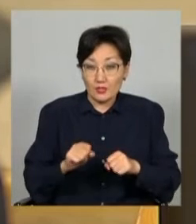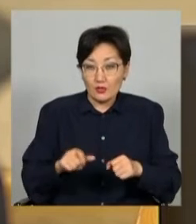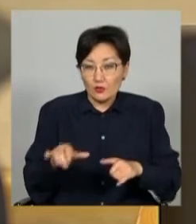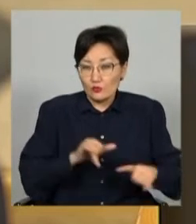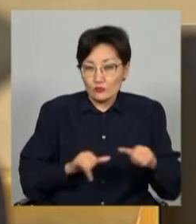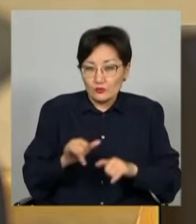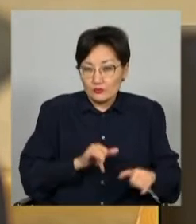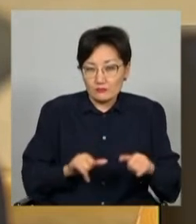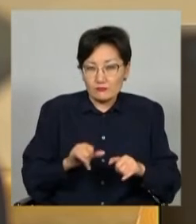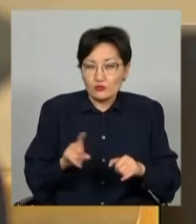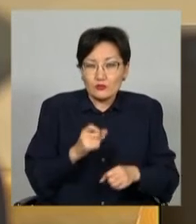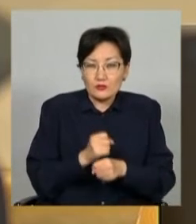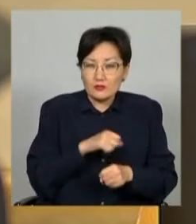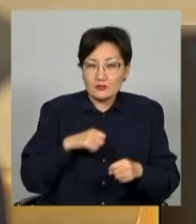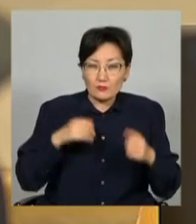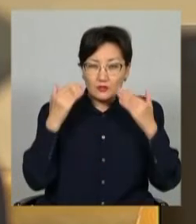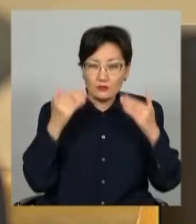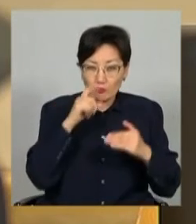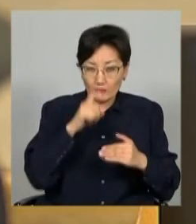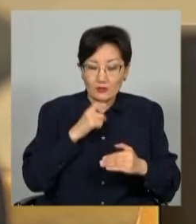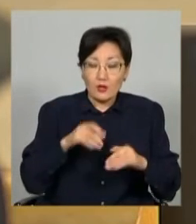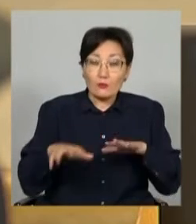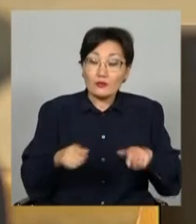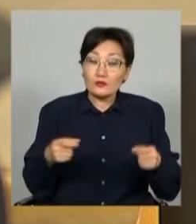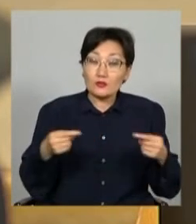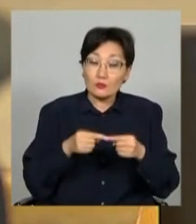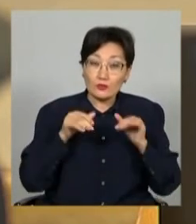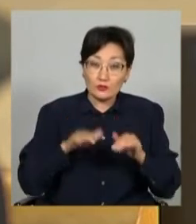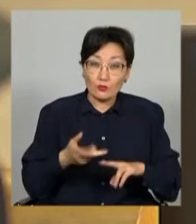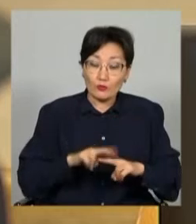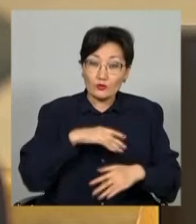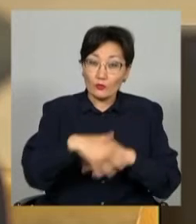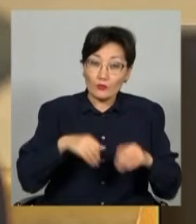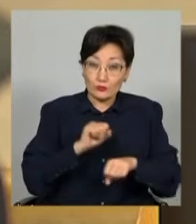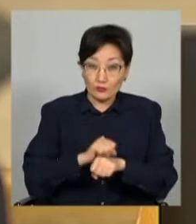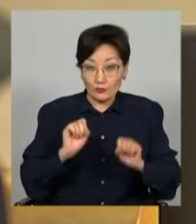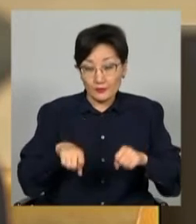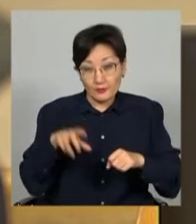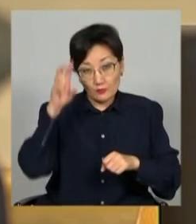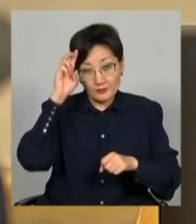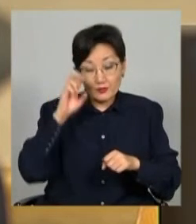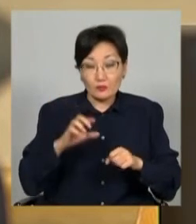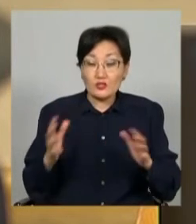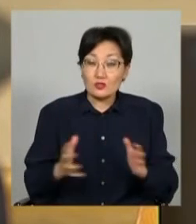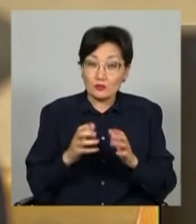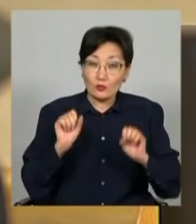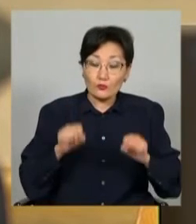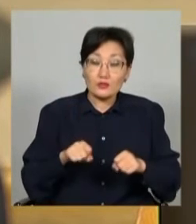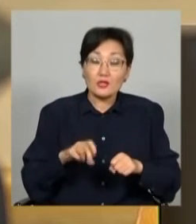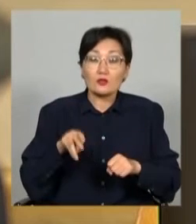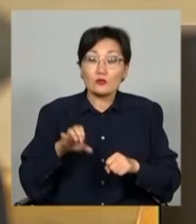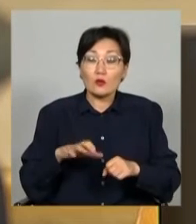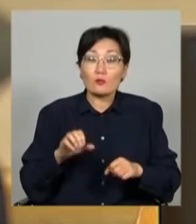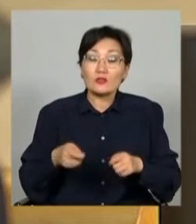бара жатқандарын өздері де білмеді. Президенттің нақты шешімдері бұл бейберекетті тоқтата алды. Осылайша мемлекеттілікті сақтап қалды. Тоқаевтың